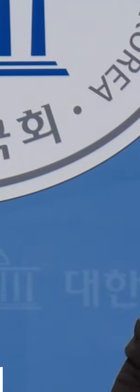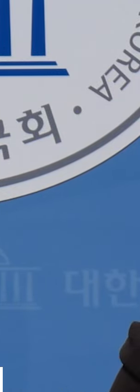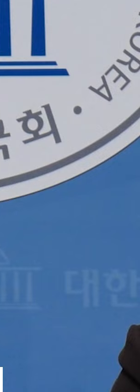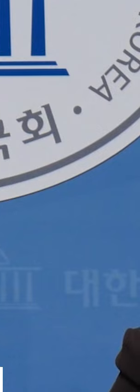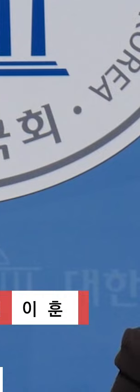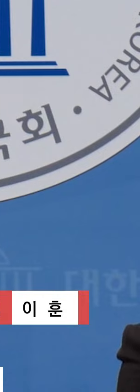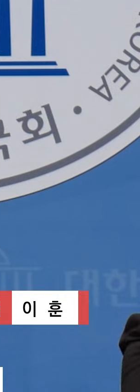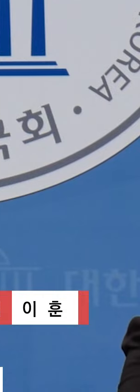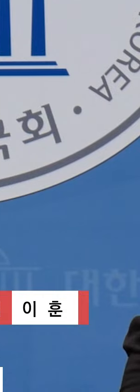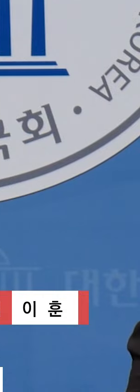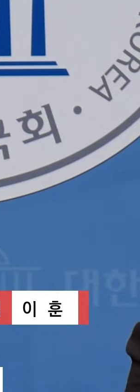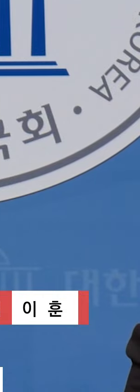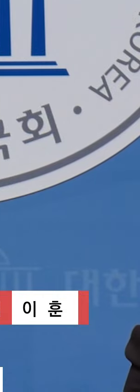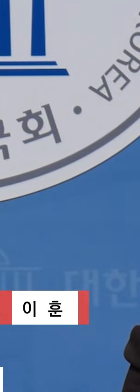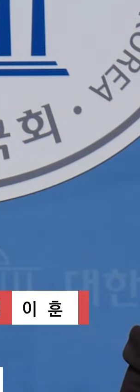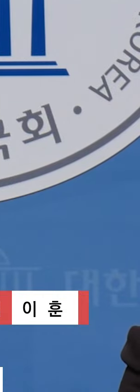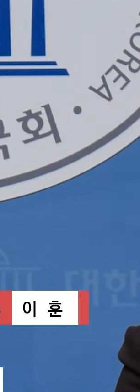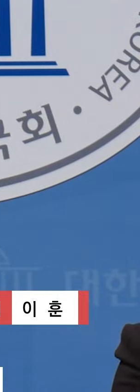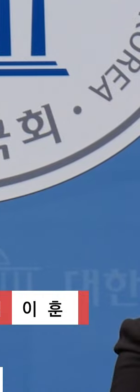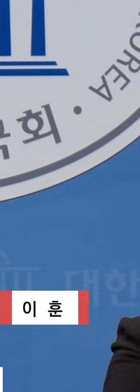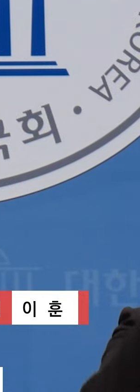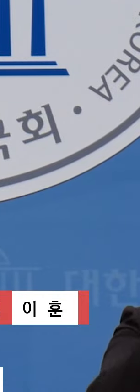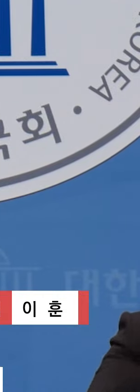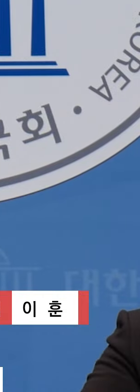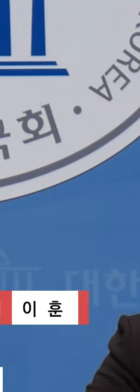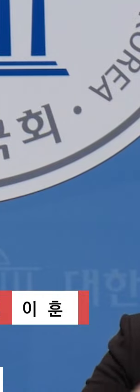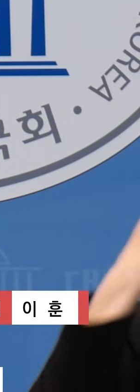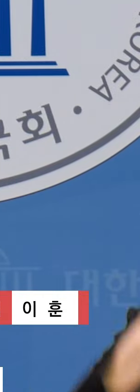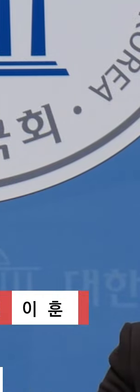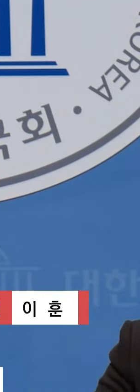있는 교훈은 반면 교사밖에 없습니다.